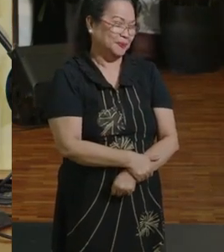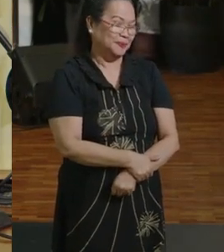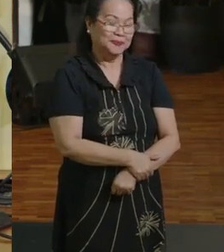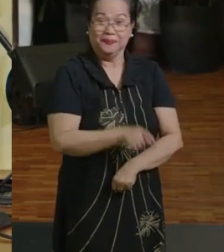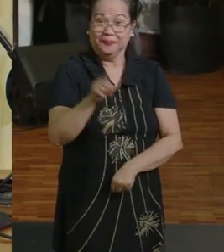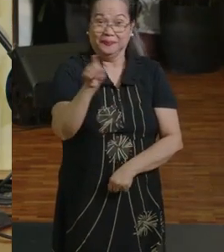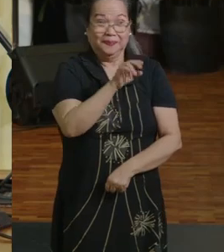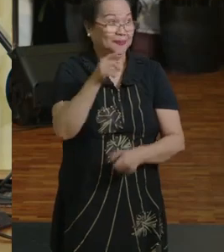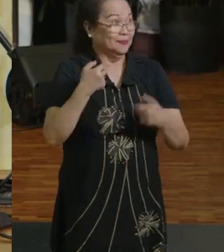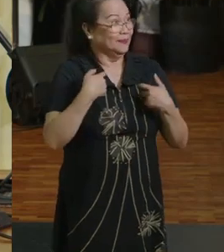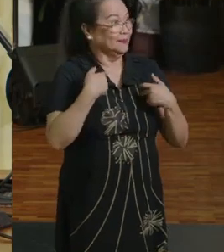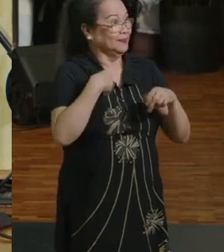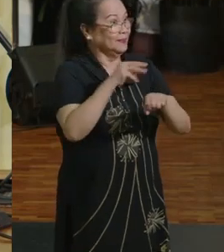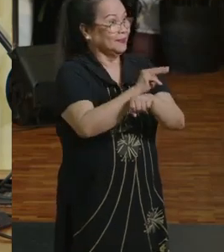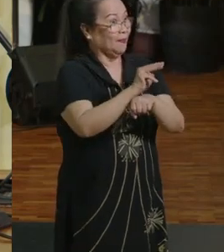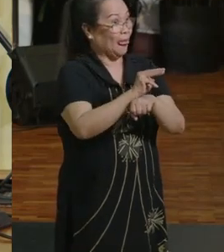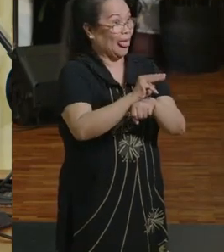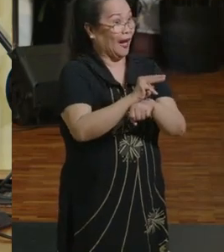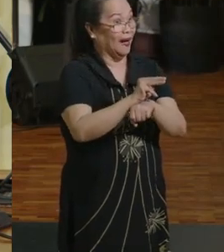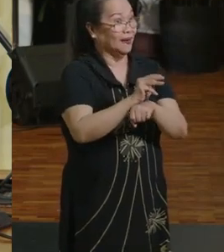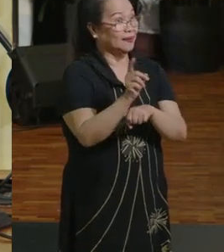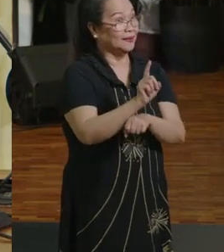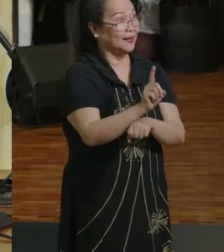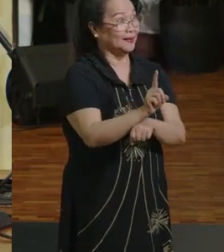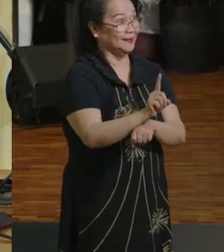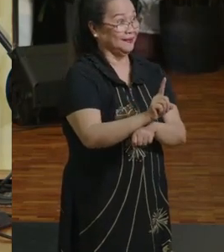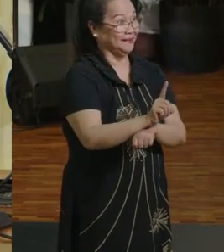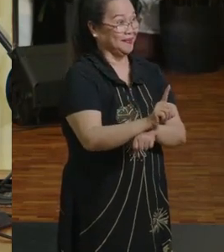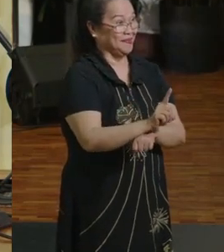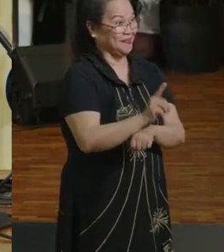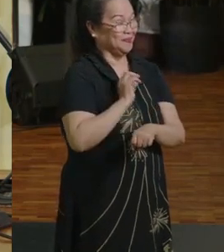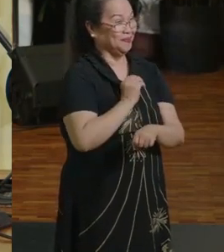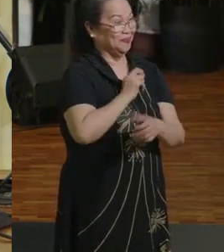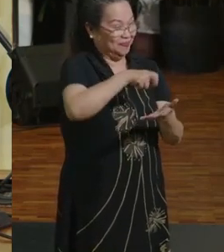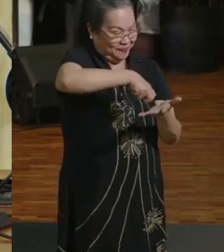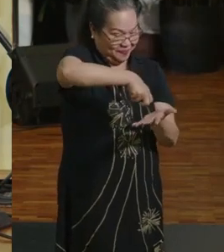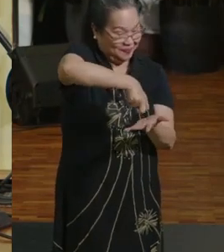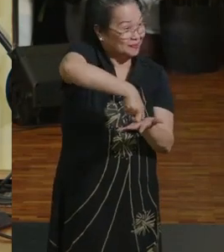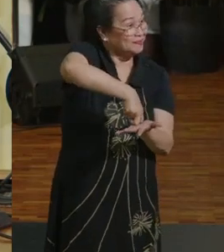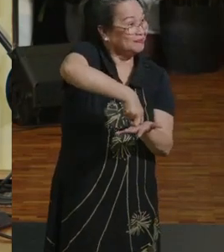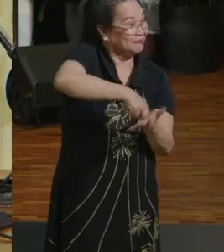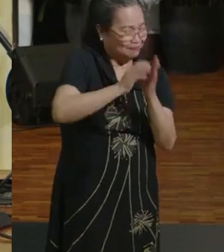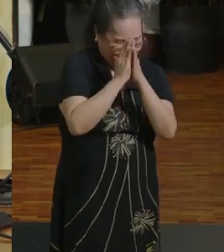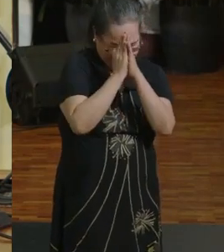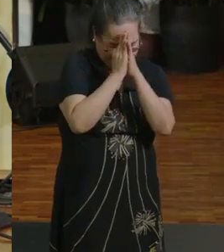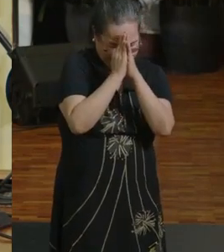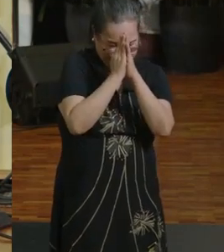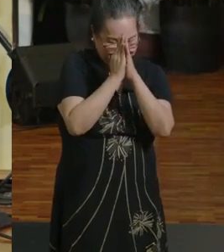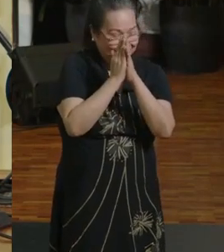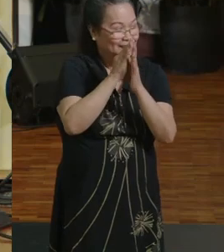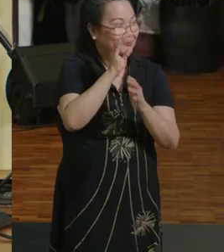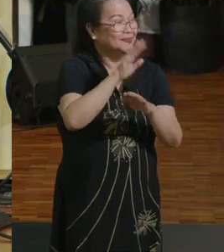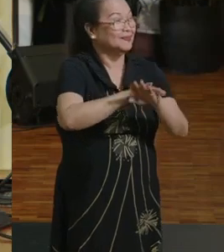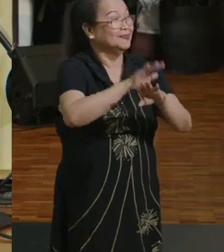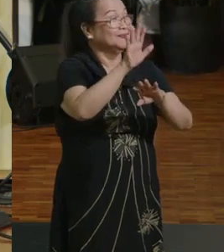Meron po tayong ministry na on our knees, on her